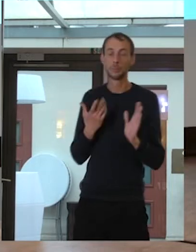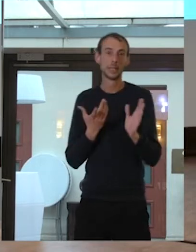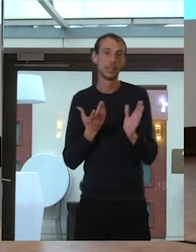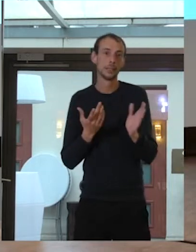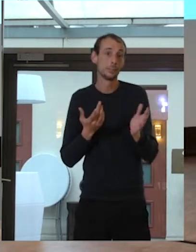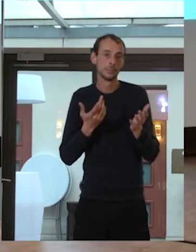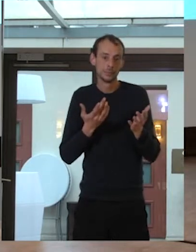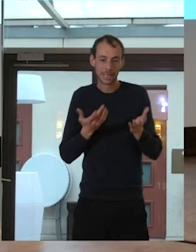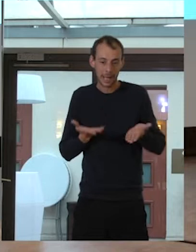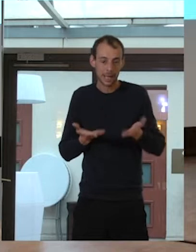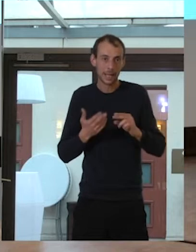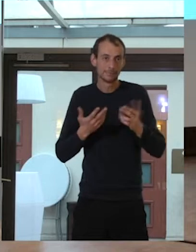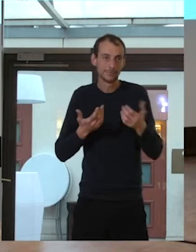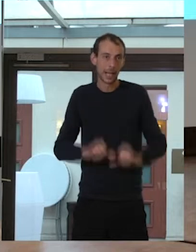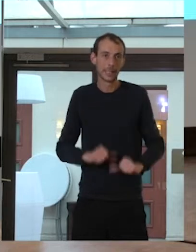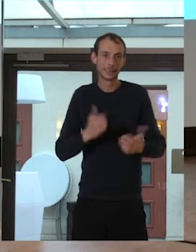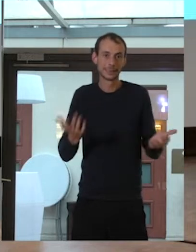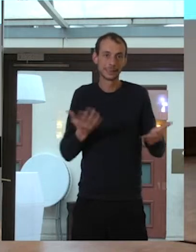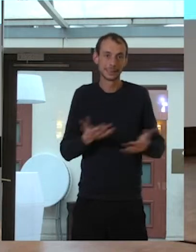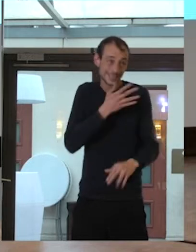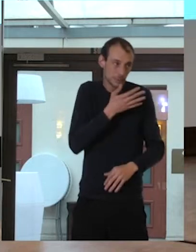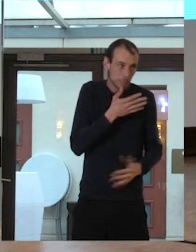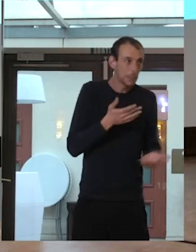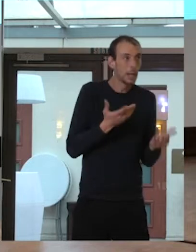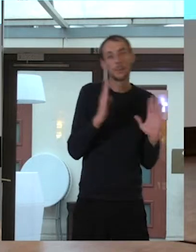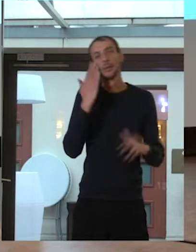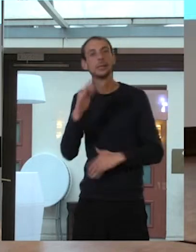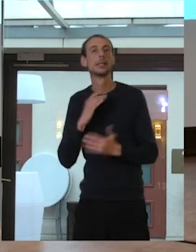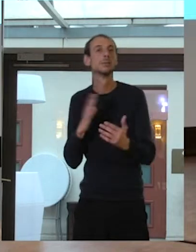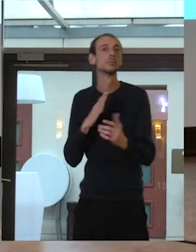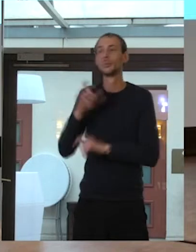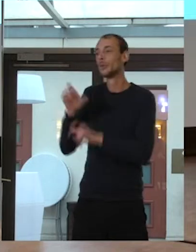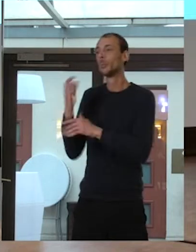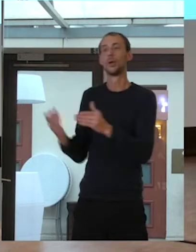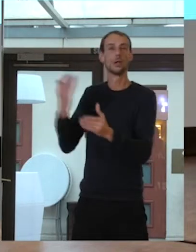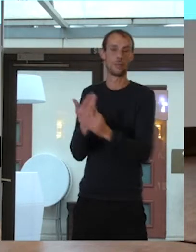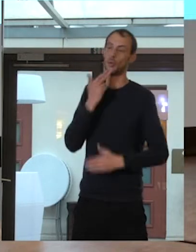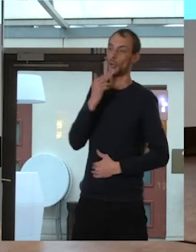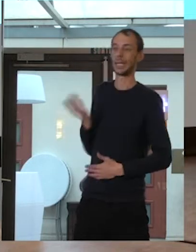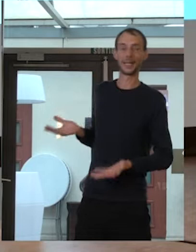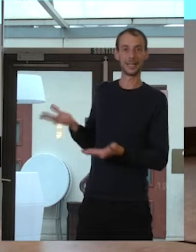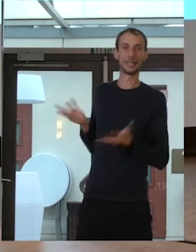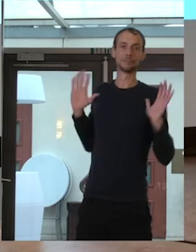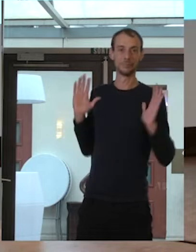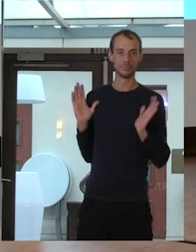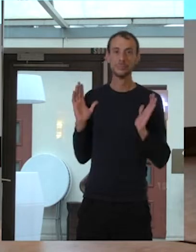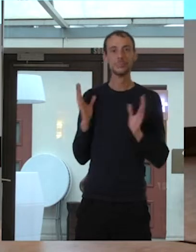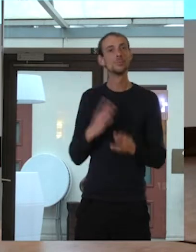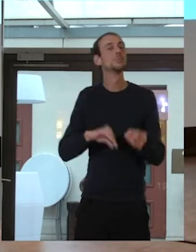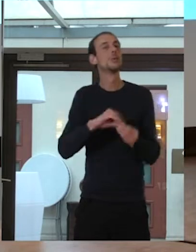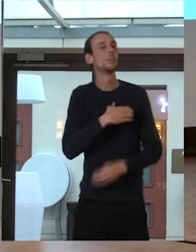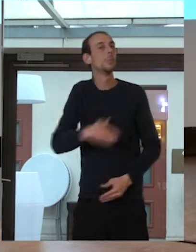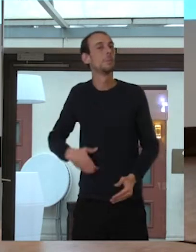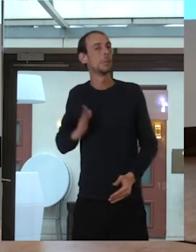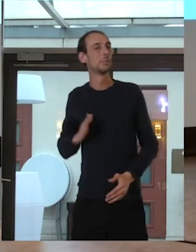de ne pas pouvoir assister à tous vos travaux, mais je sais qu'il y a des intervenants de qualité, que la mairie de Bordeaux est naturellement